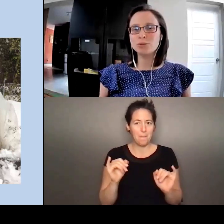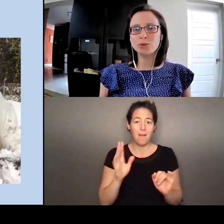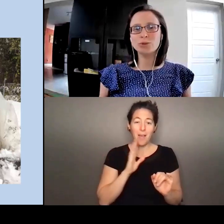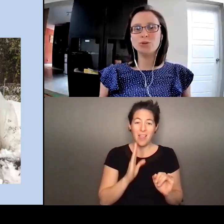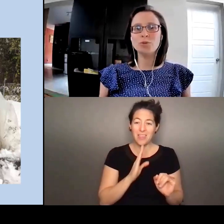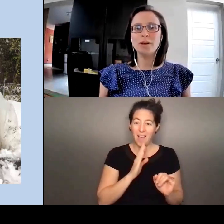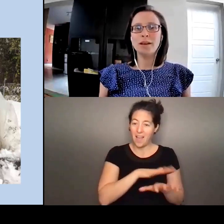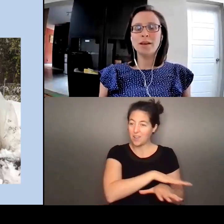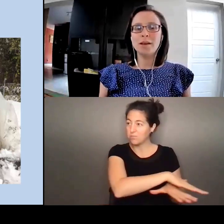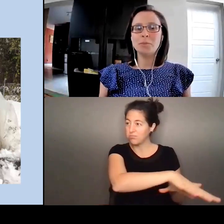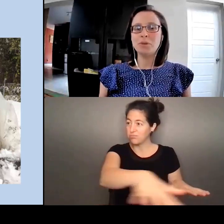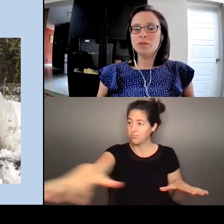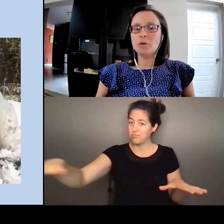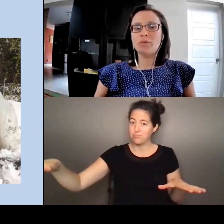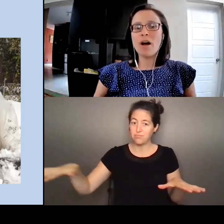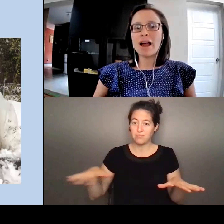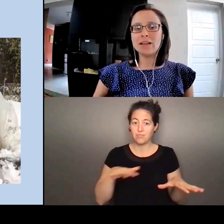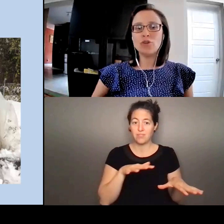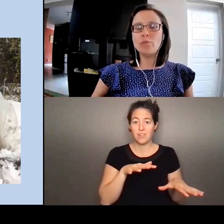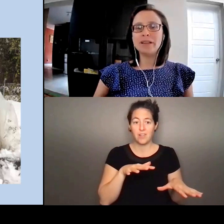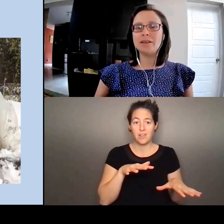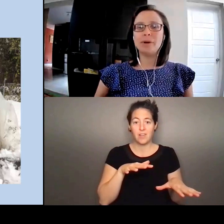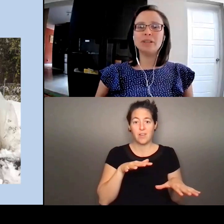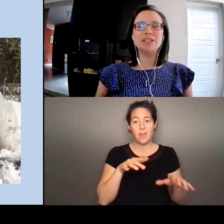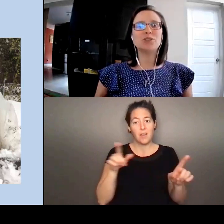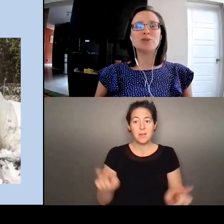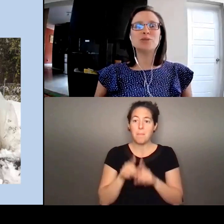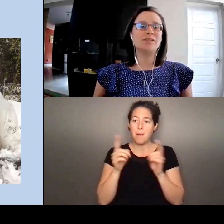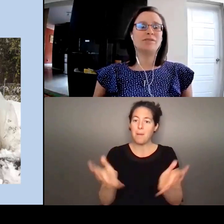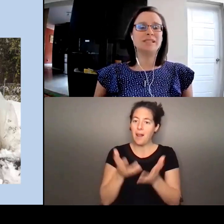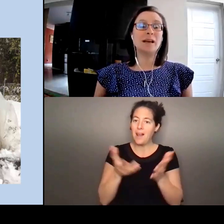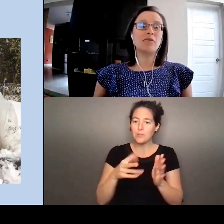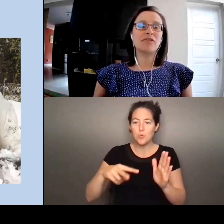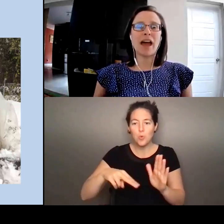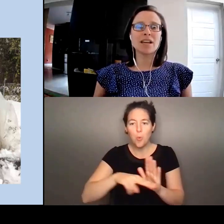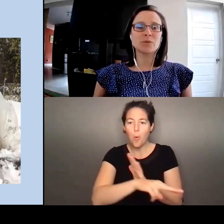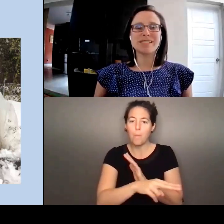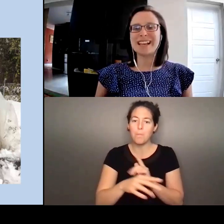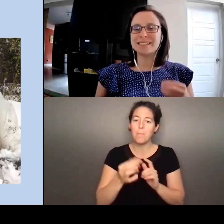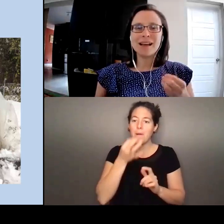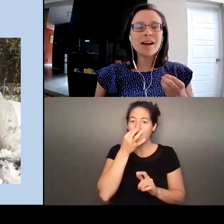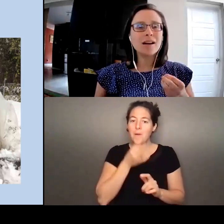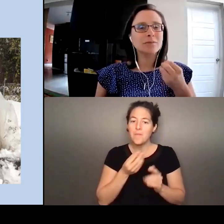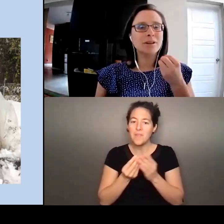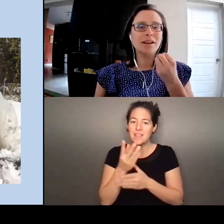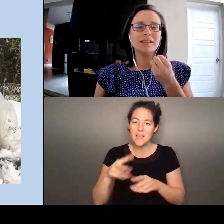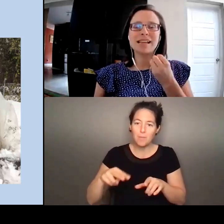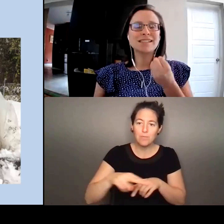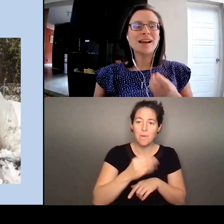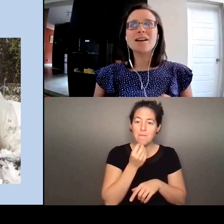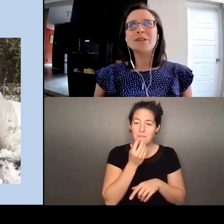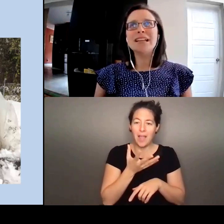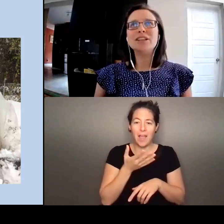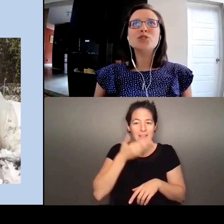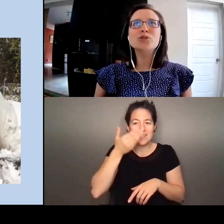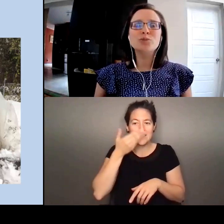partout autour de nous, puis de pouvoir aller couper des bonnes laitues, des fines herbes fraîches, puis ça